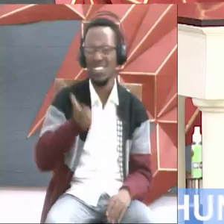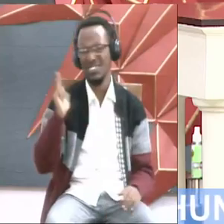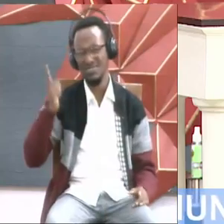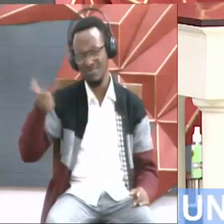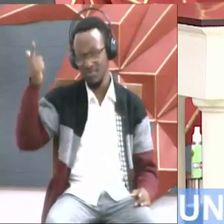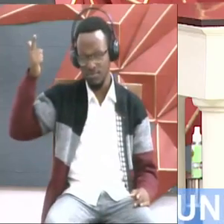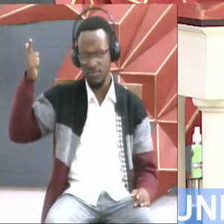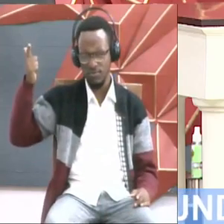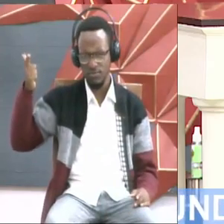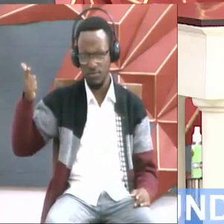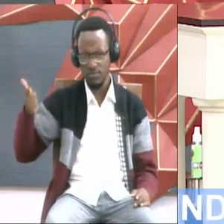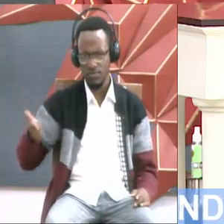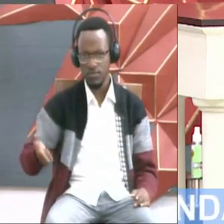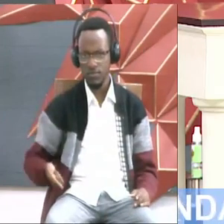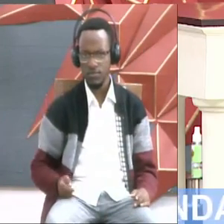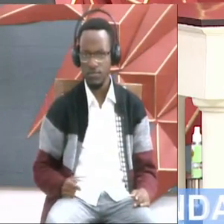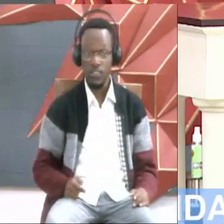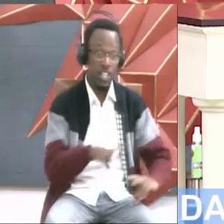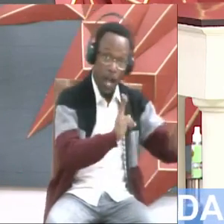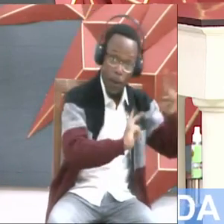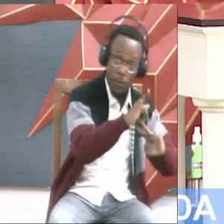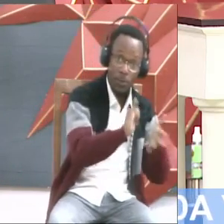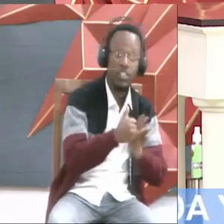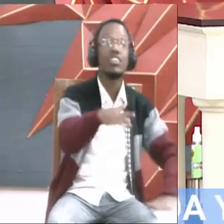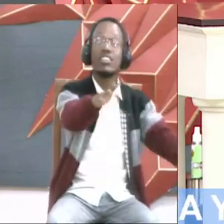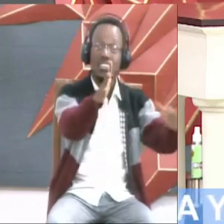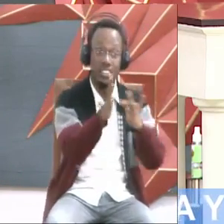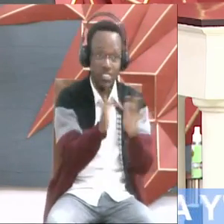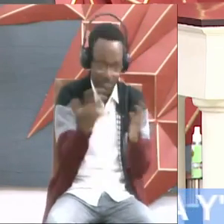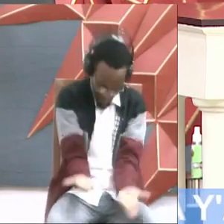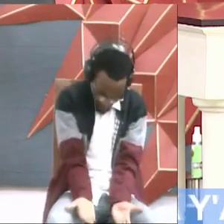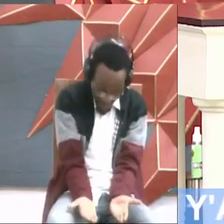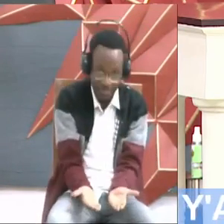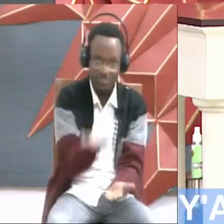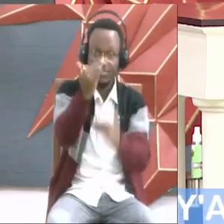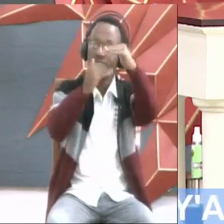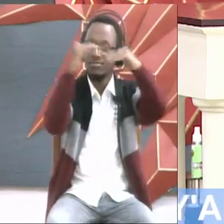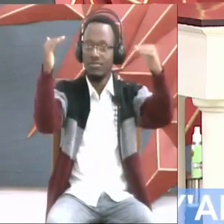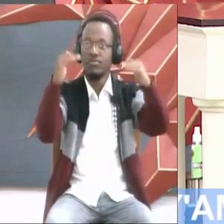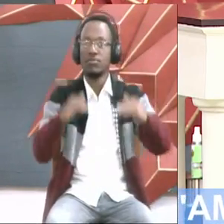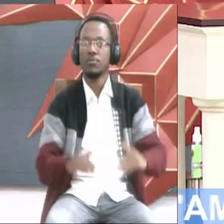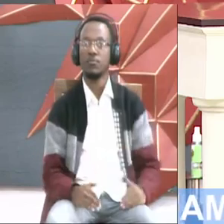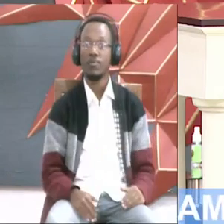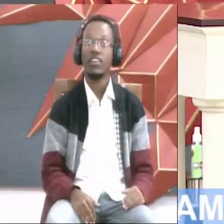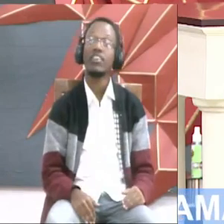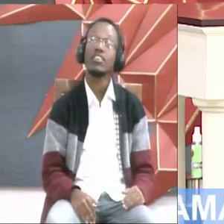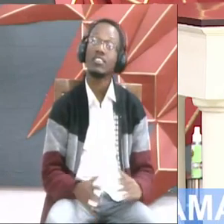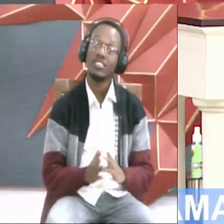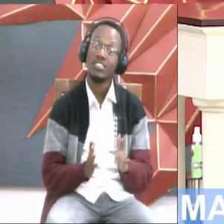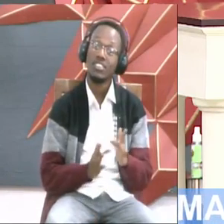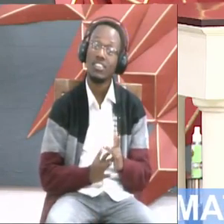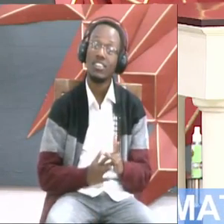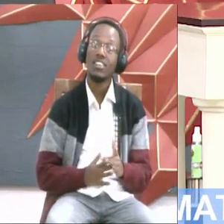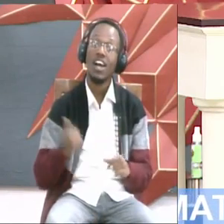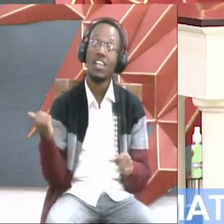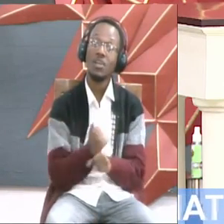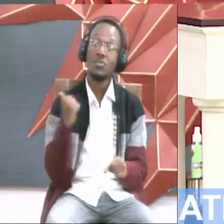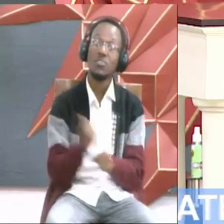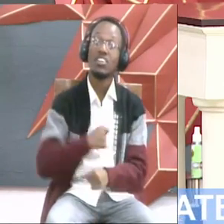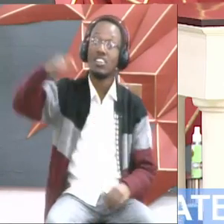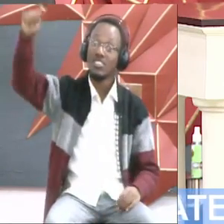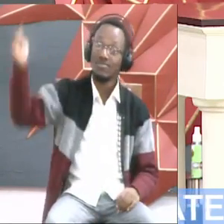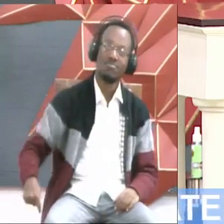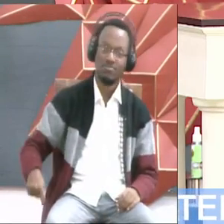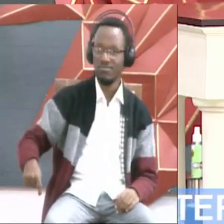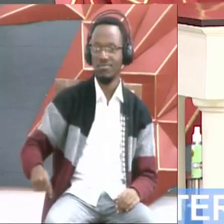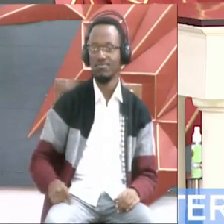Amen. Abo nibo azojana. Ei lo fera kandi azobikora. Azobikora Imana